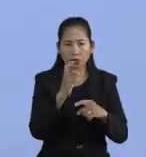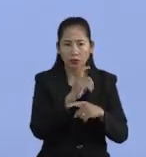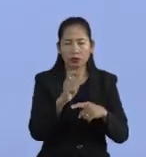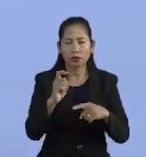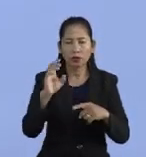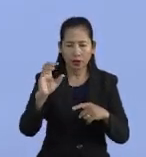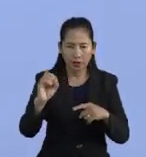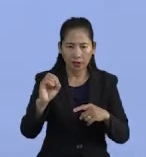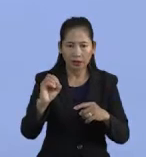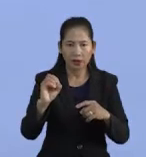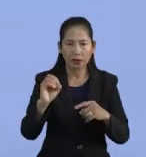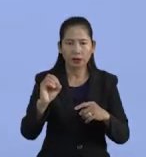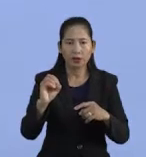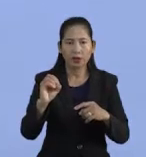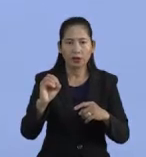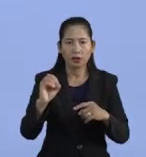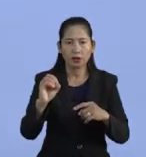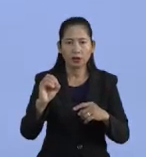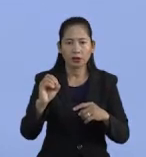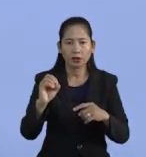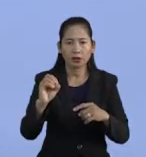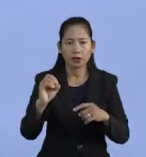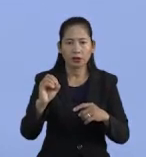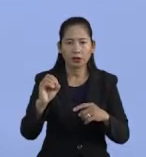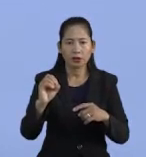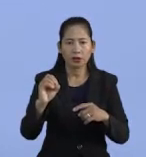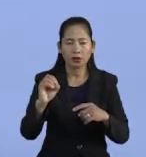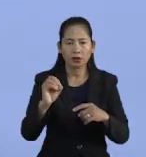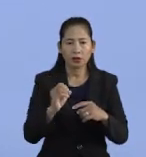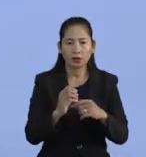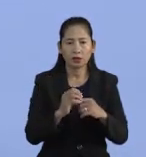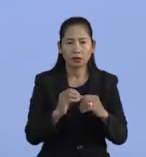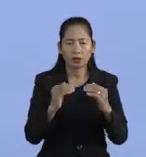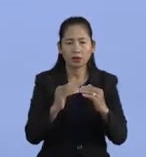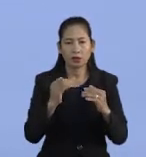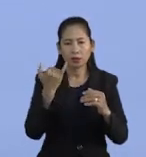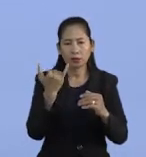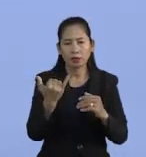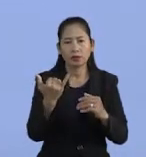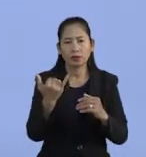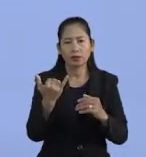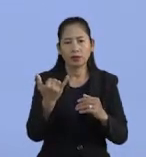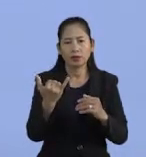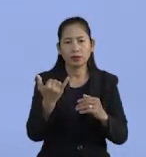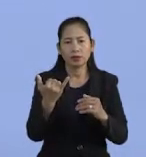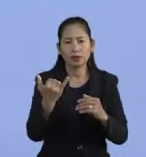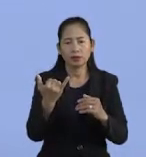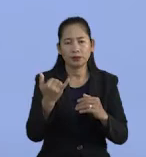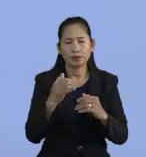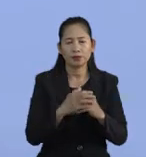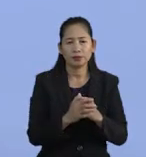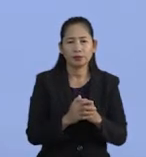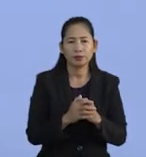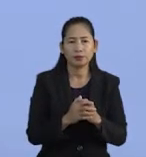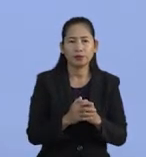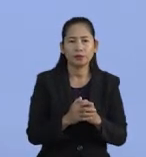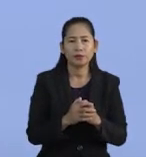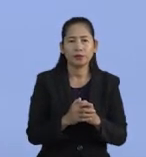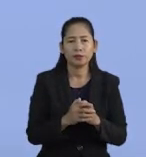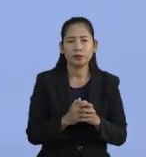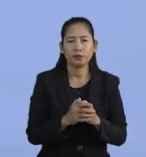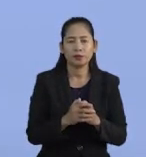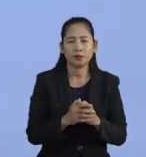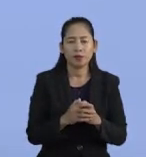tụng rồi nè này này cột chấn viết mai nắng bầm mùi nó còn nè và mai nắng bầm